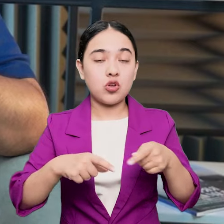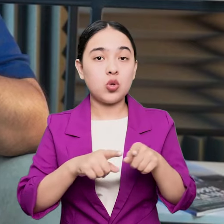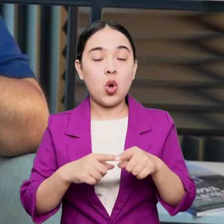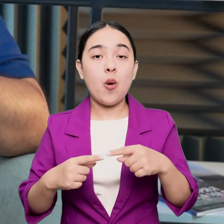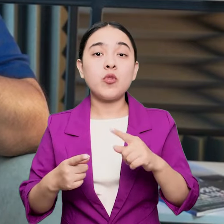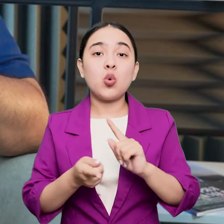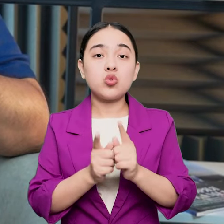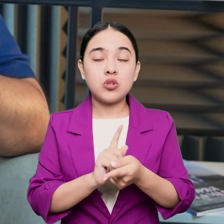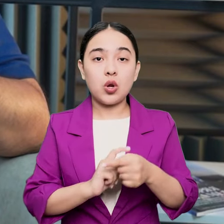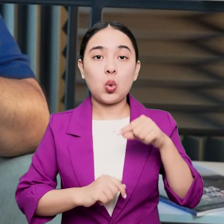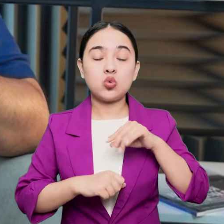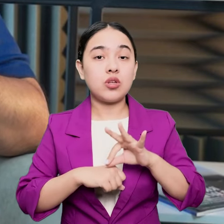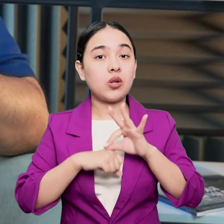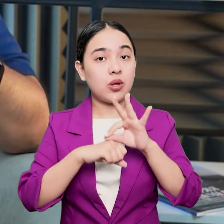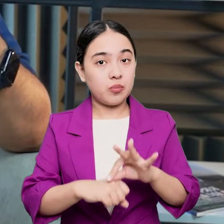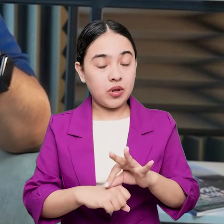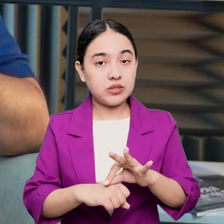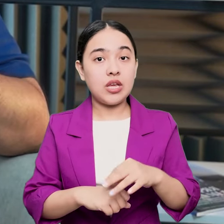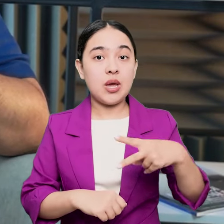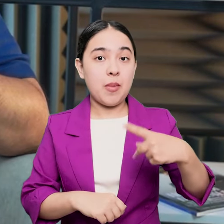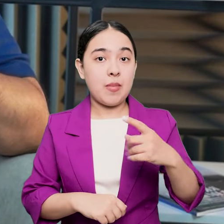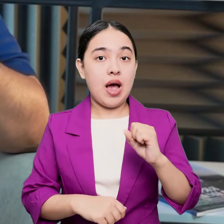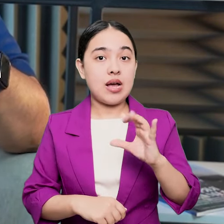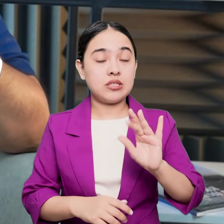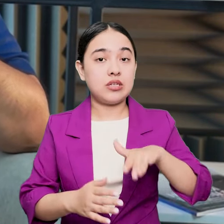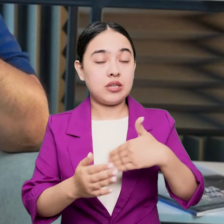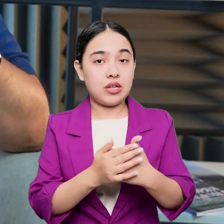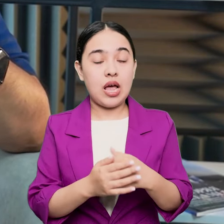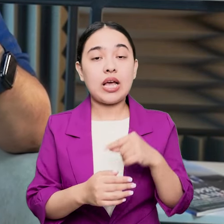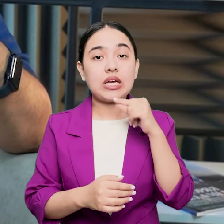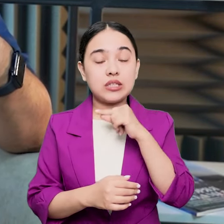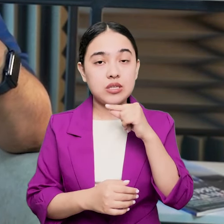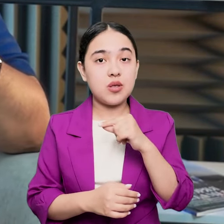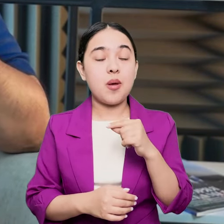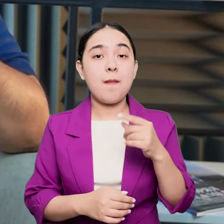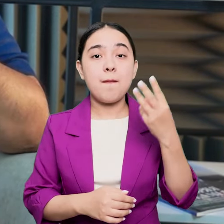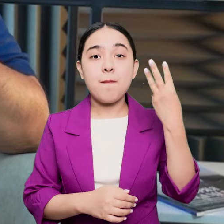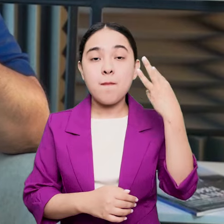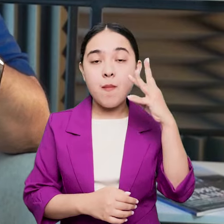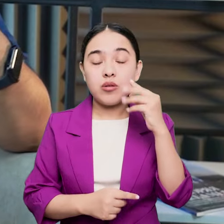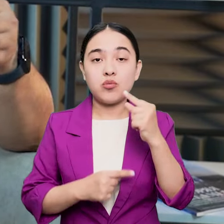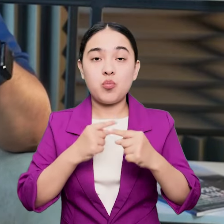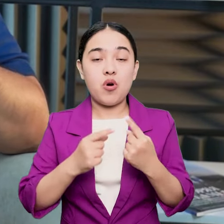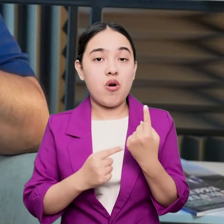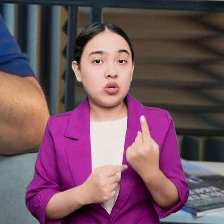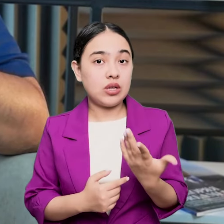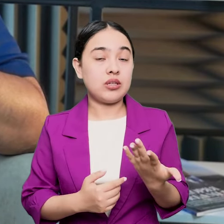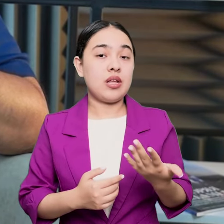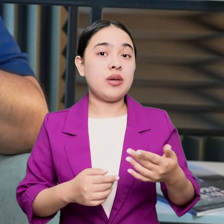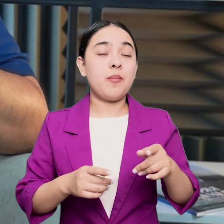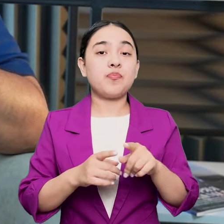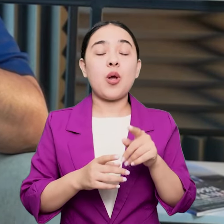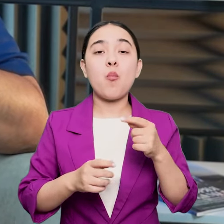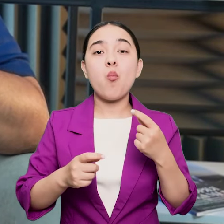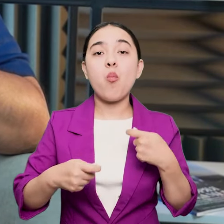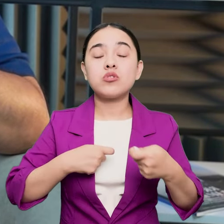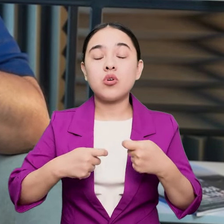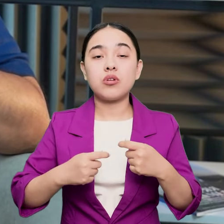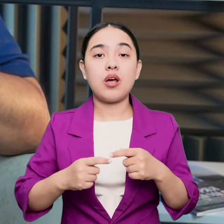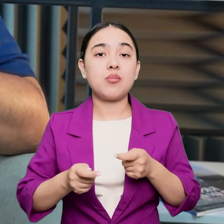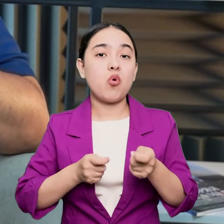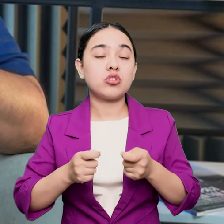o'zgaruvchan xususiyatlariga olib keladi. 21-asrgacha iqtisodiyotdagi ma'lum bir modellar orqali bozorlarni boshqarishga harakat